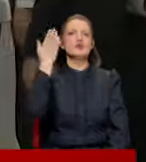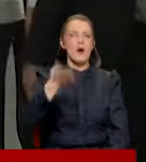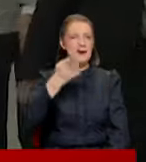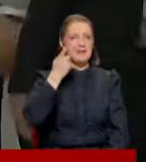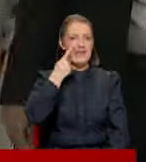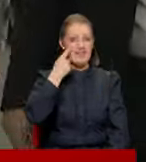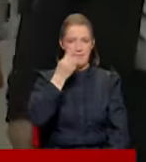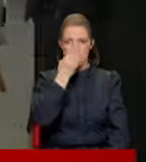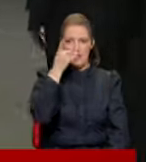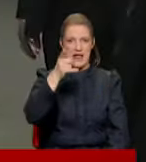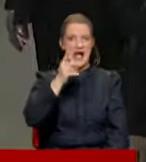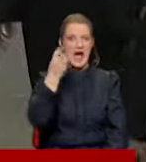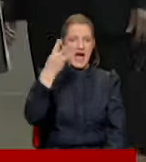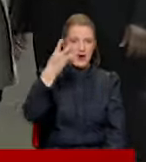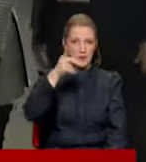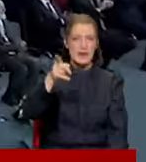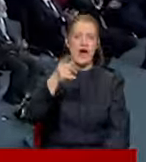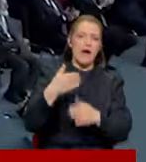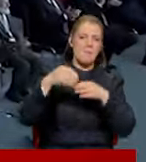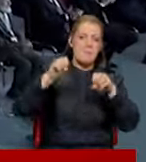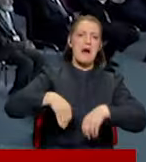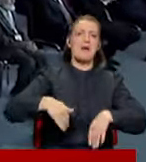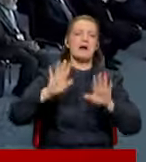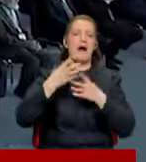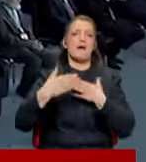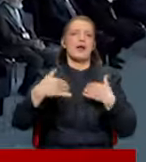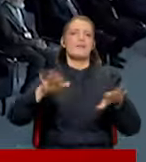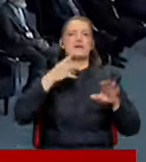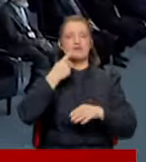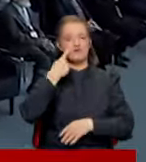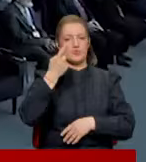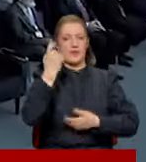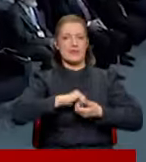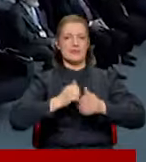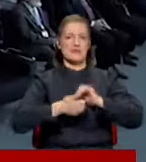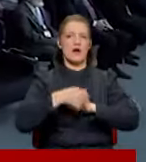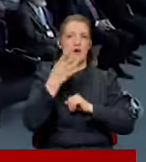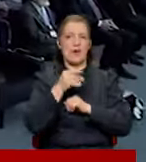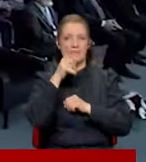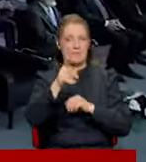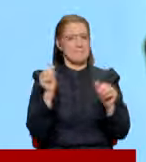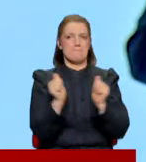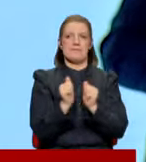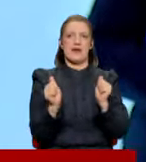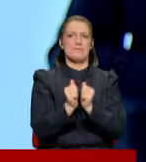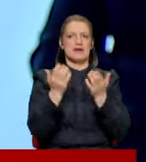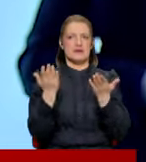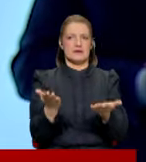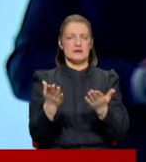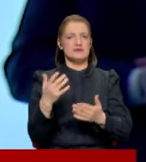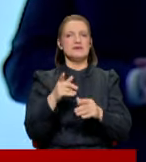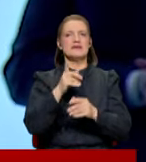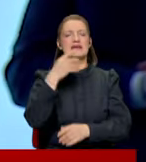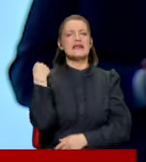Erdoğan'a yönelik ayrılamazsın çıkışı geldi Cumhur ittifakı olarak yanındayız beraberinde